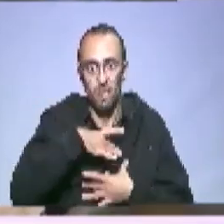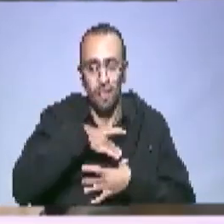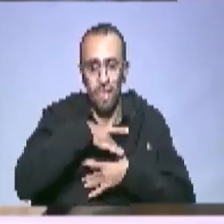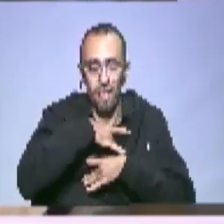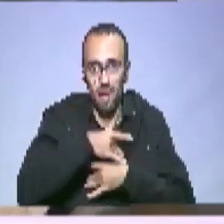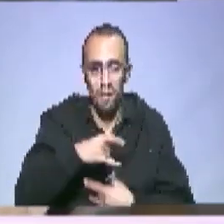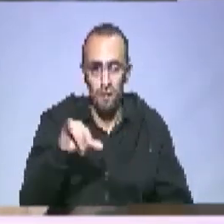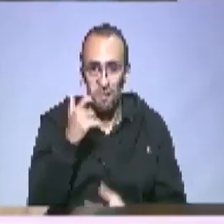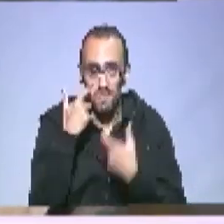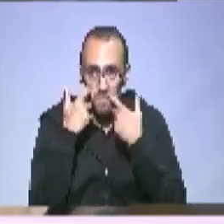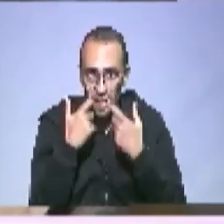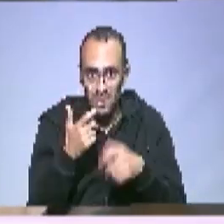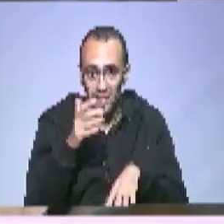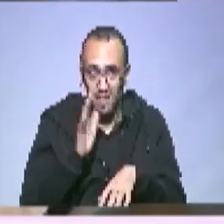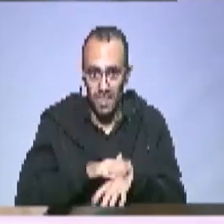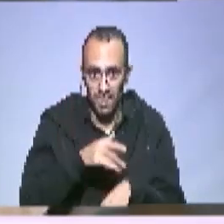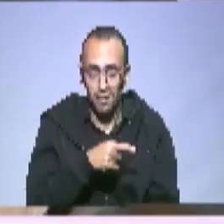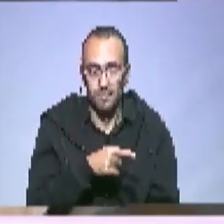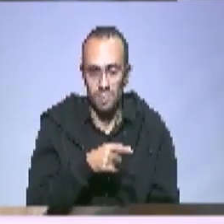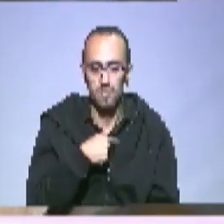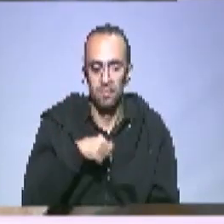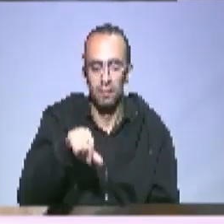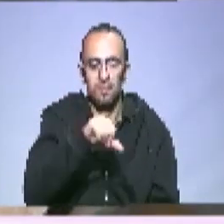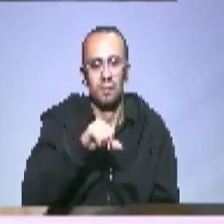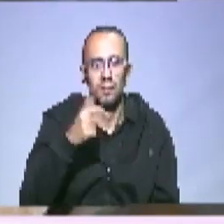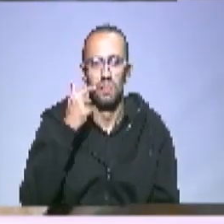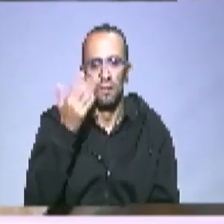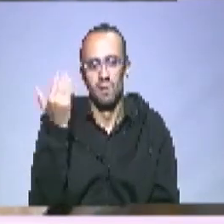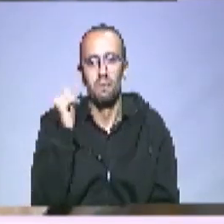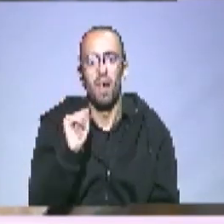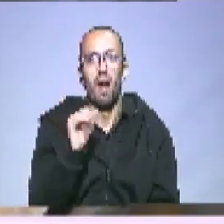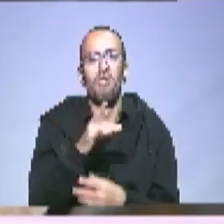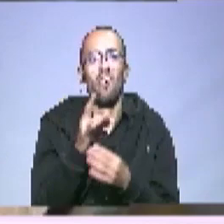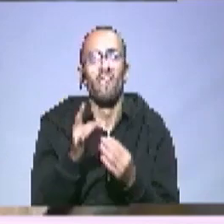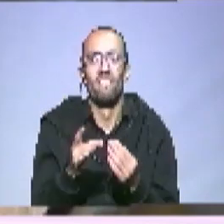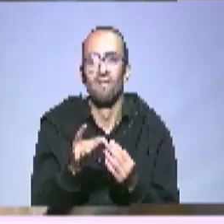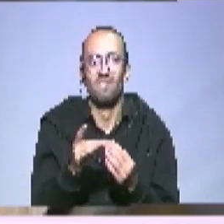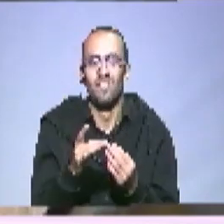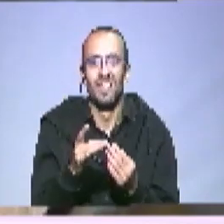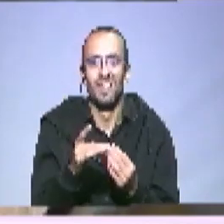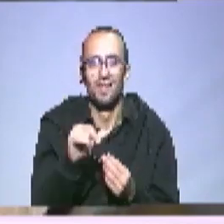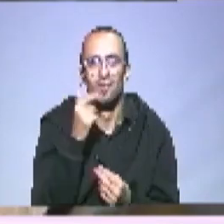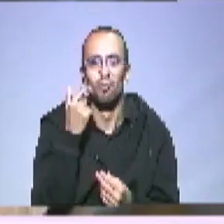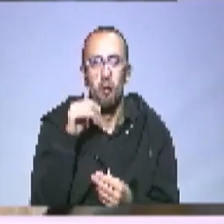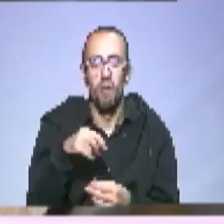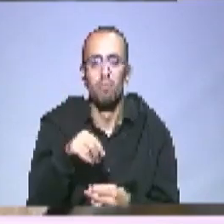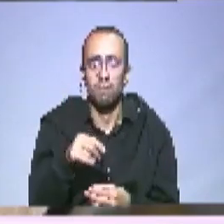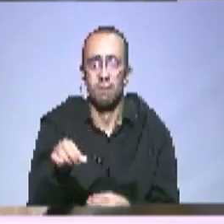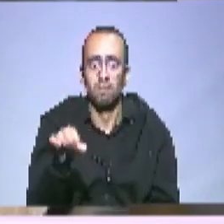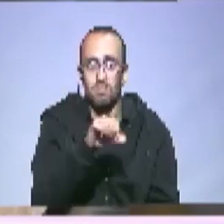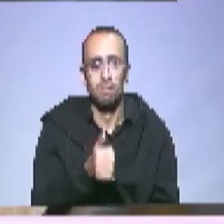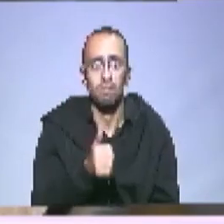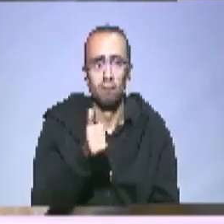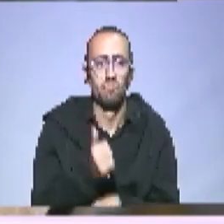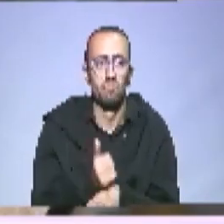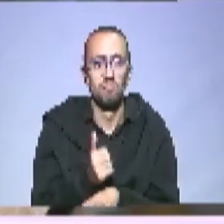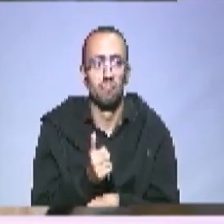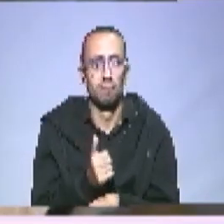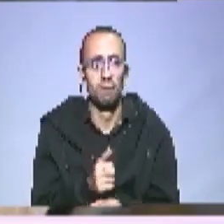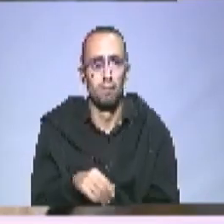احنا محتاجين. انا عندي شوية سيرب من المرة اللي فاتت من بتوع القطايف، بتوع الكنافة والحلويات.